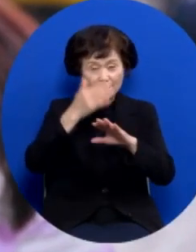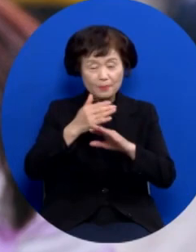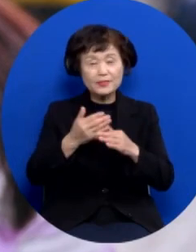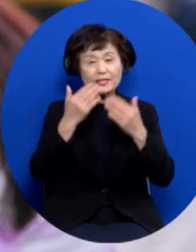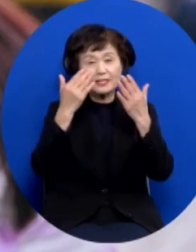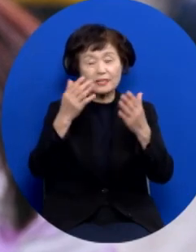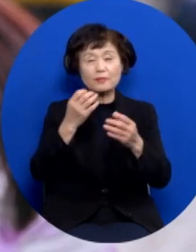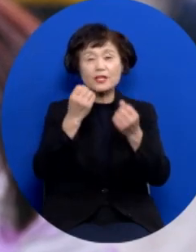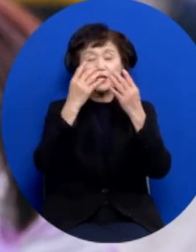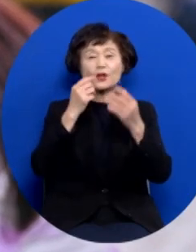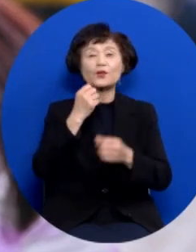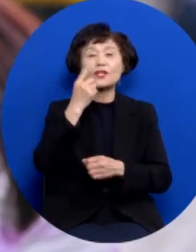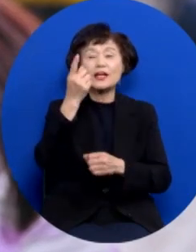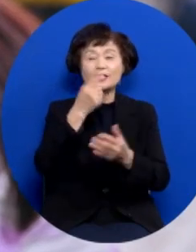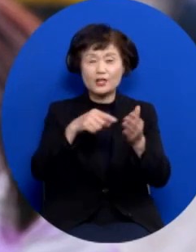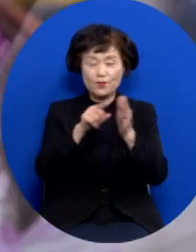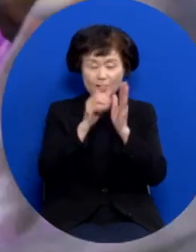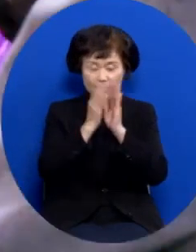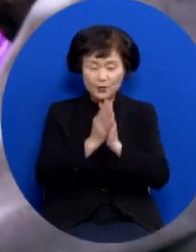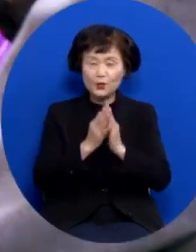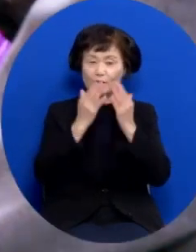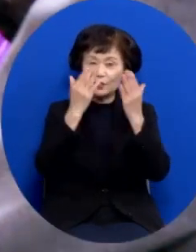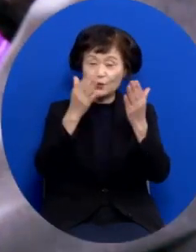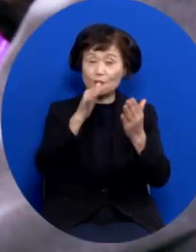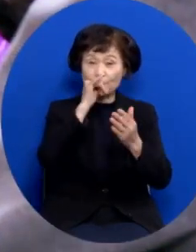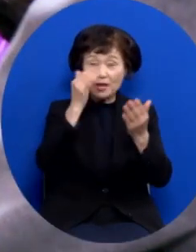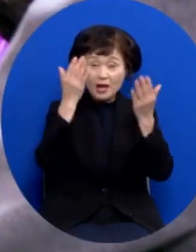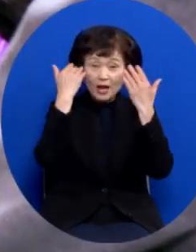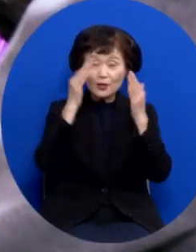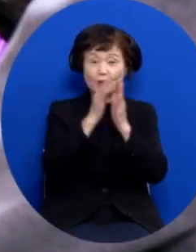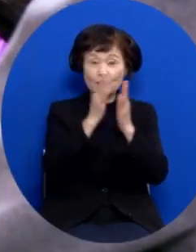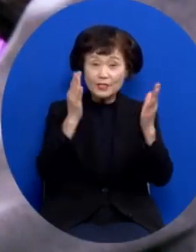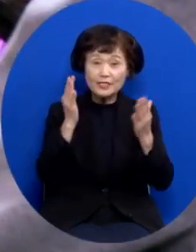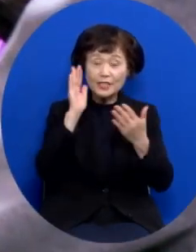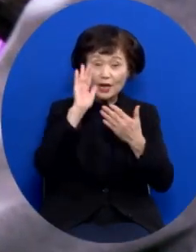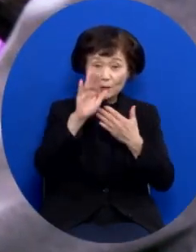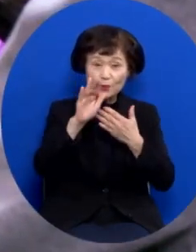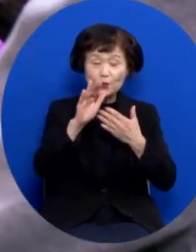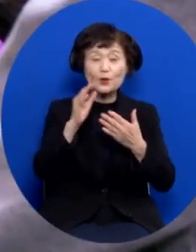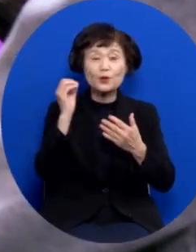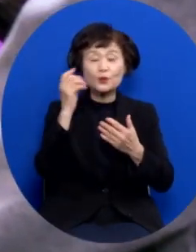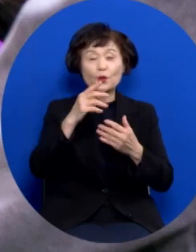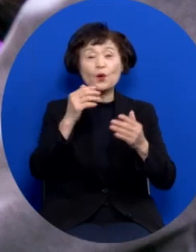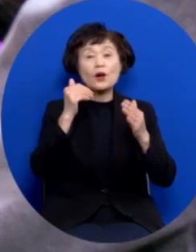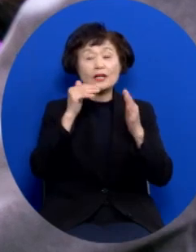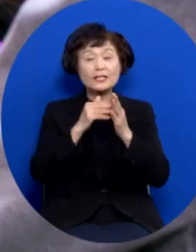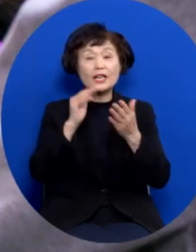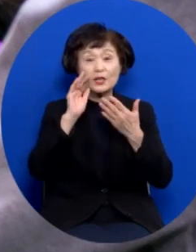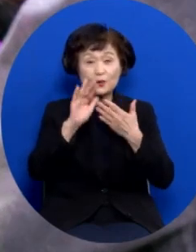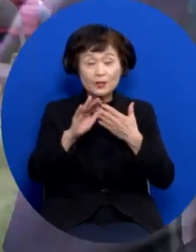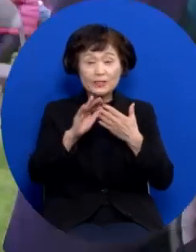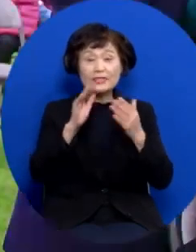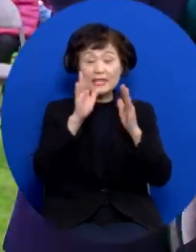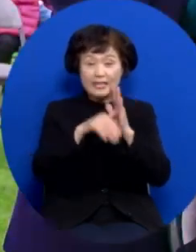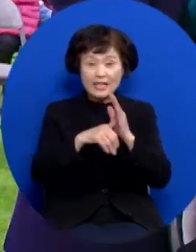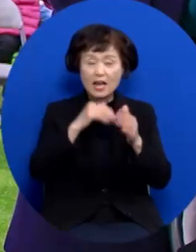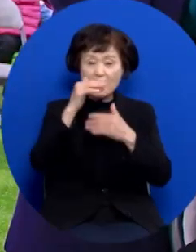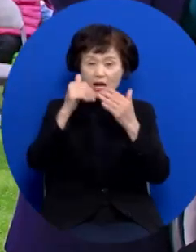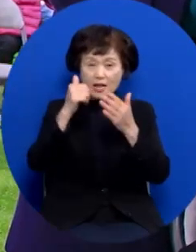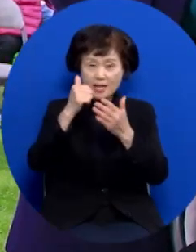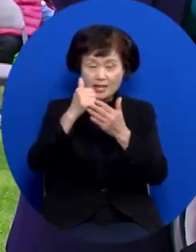나가고 있습니다 학기를 시작하기 전 개간 캠 악기를 마치고 정관 캠프를 통해 학생들이 하나님을 인격적으로